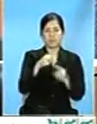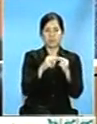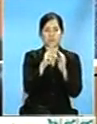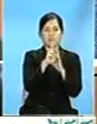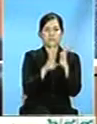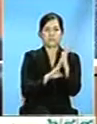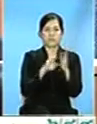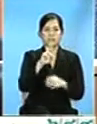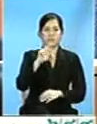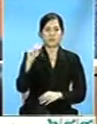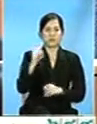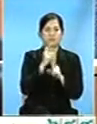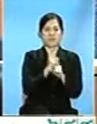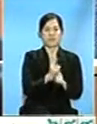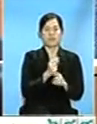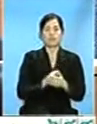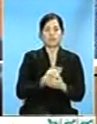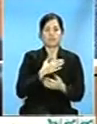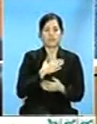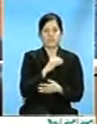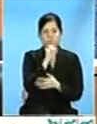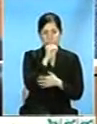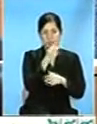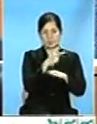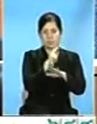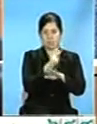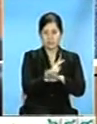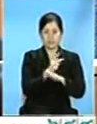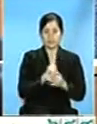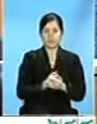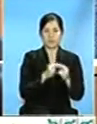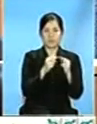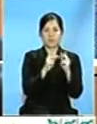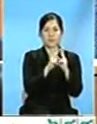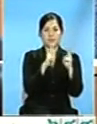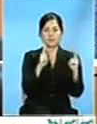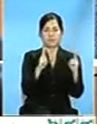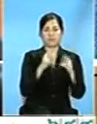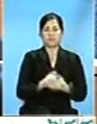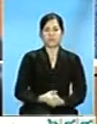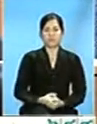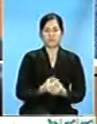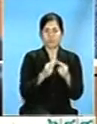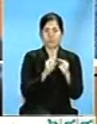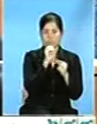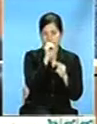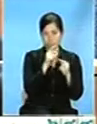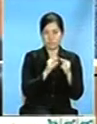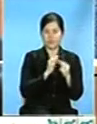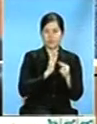ราผมต้องขอกราบเรียนกับท่านประธานกับท่านคณะกรรมการอย่างตรงไปตรงมา